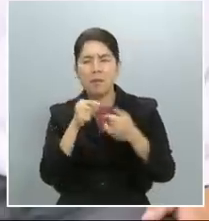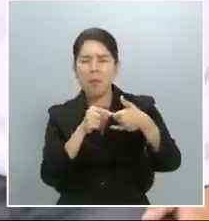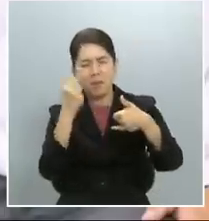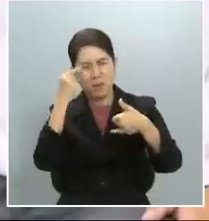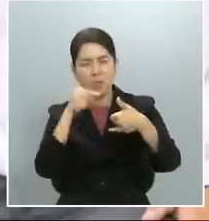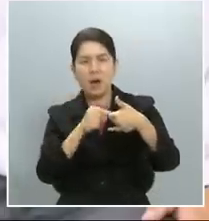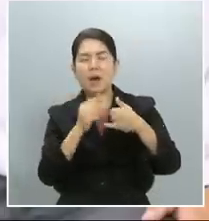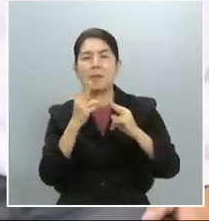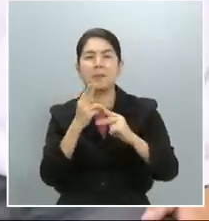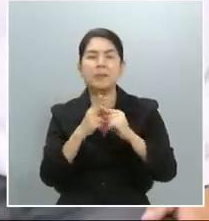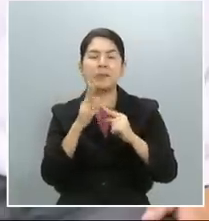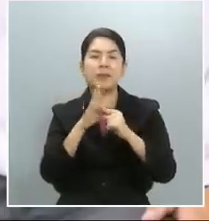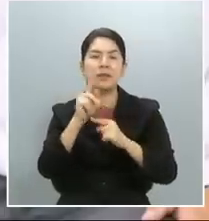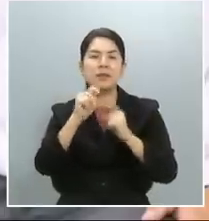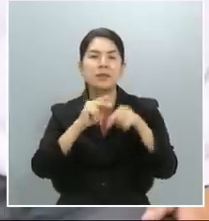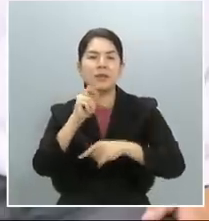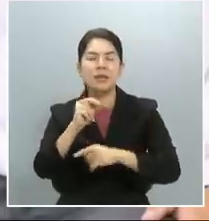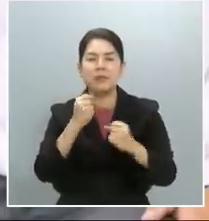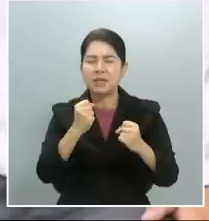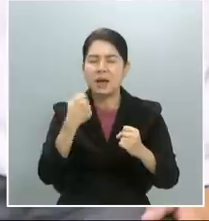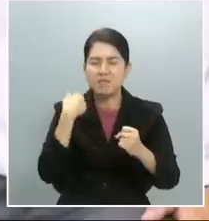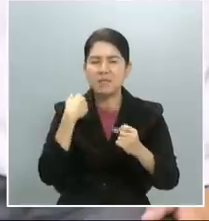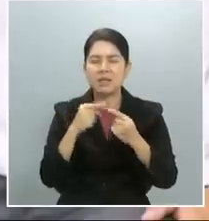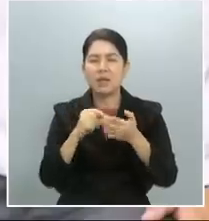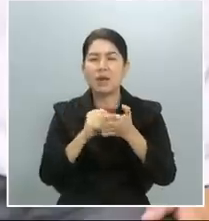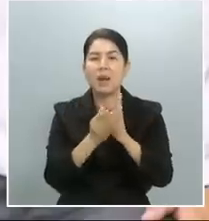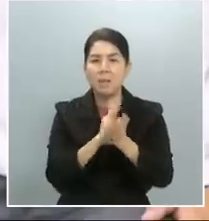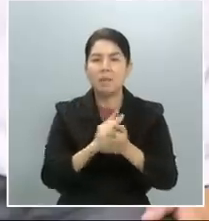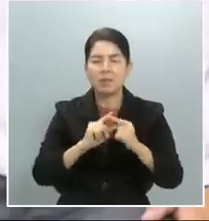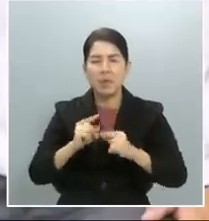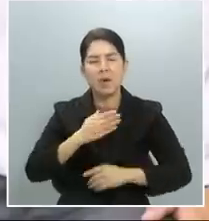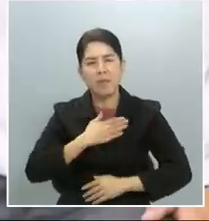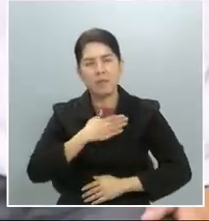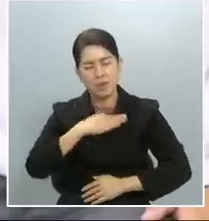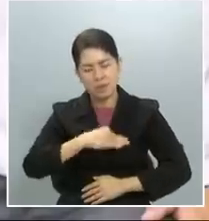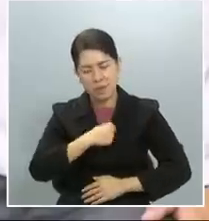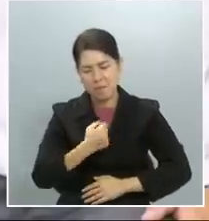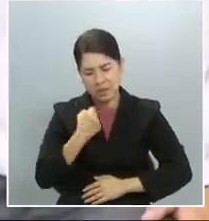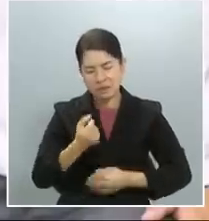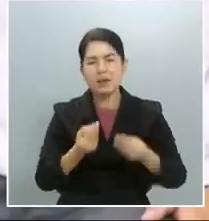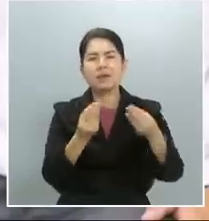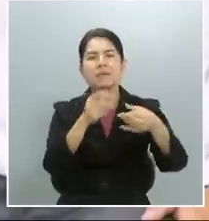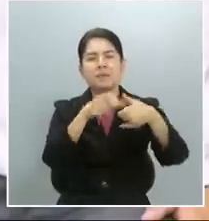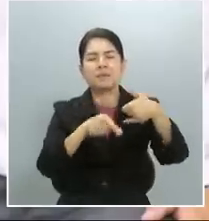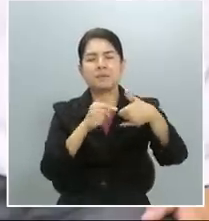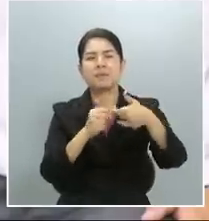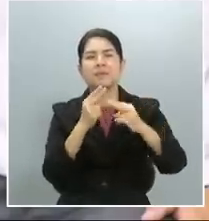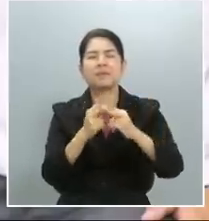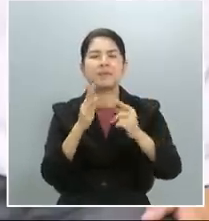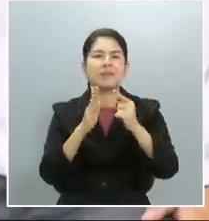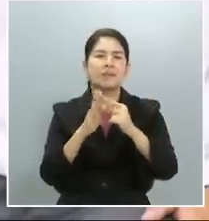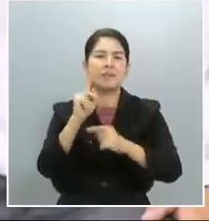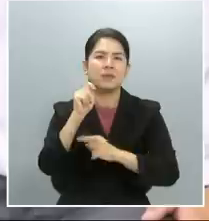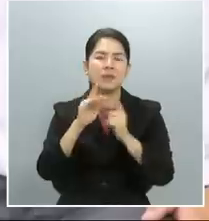ก็แล้วแต่ไม่ว่าผลลัพธ์จะออกมาเป็นเช่นใดผมยังคงเชื่อมั่นและเป็นกำลังใจให้พี่เต้นเสมอครับ